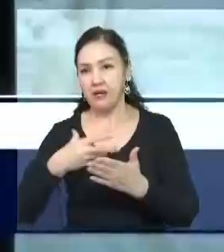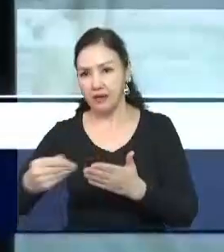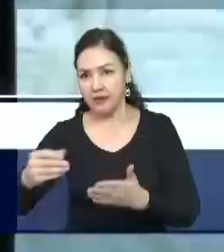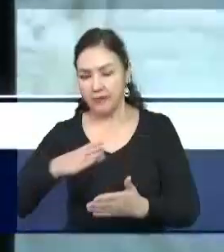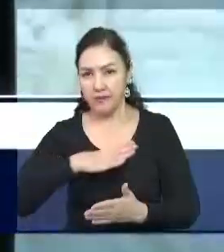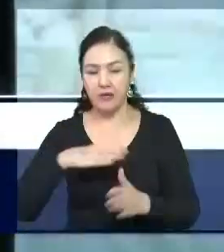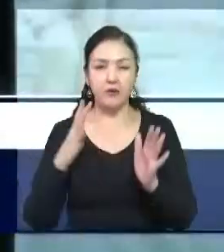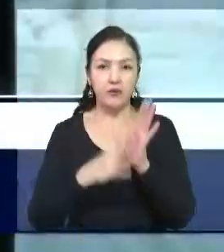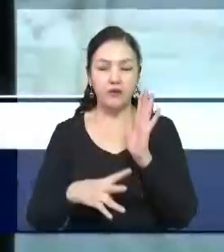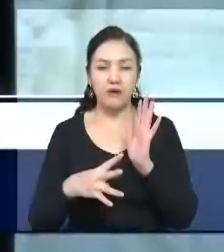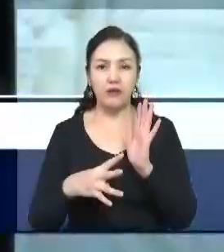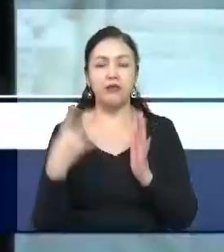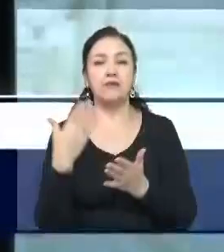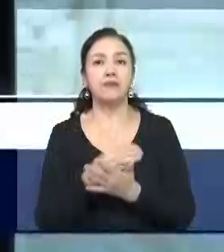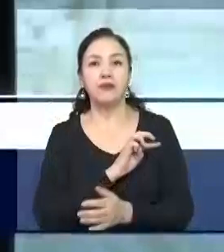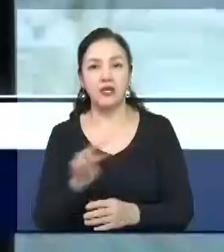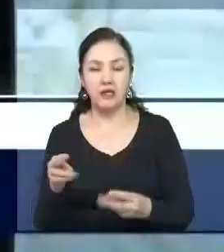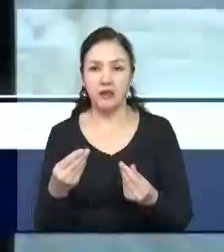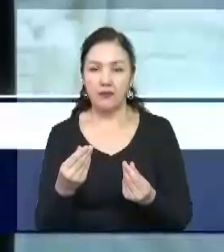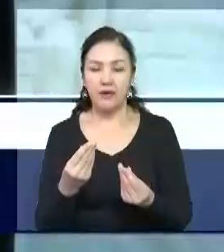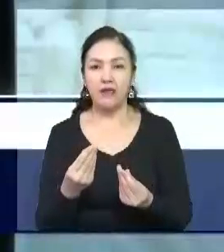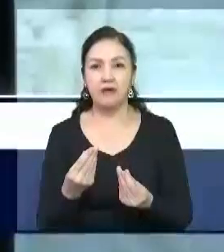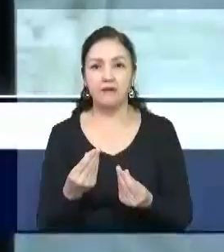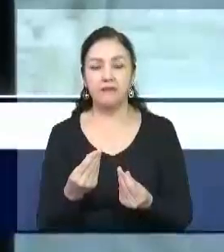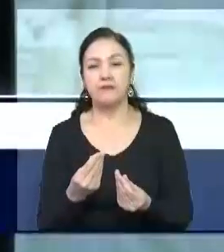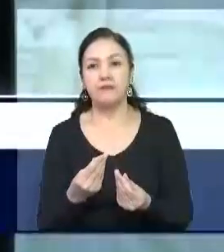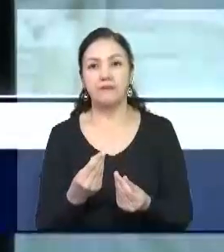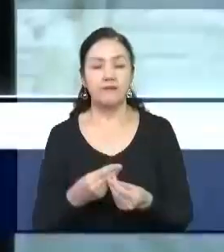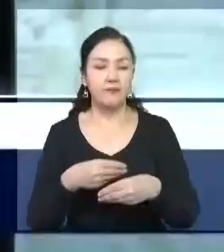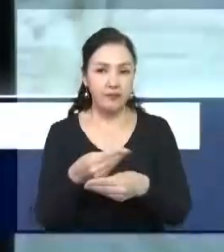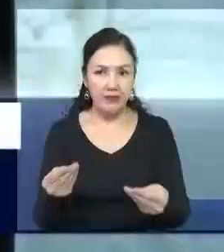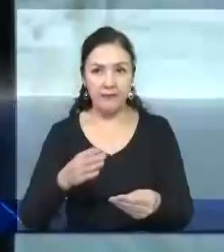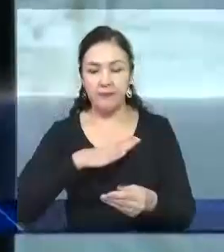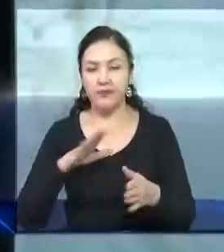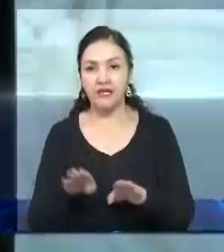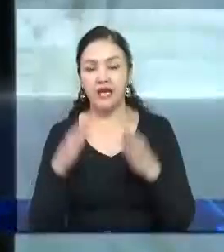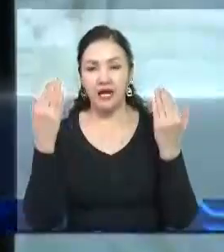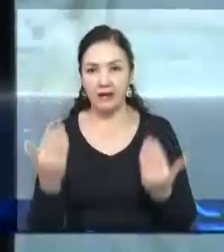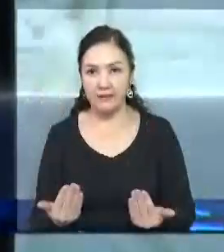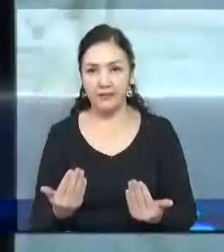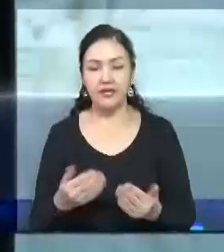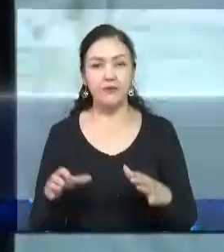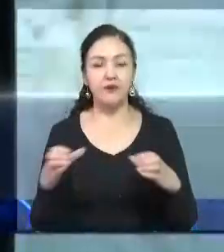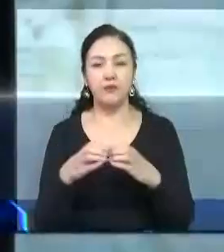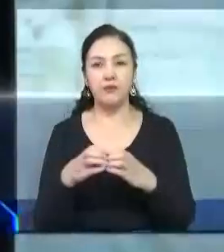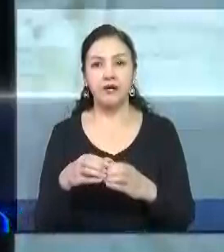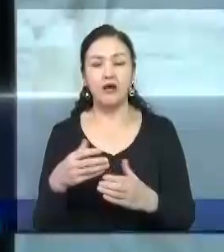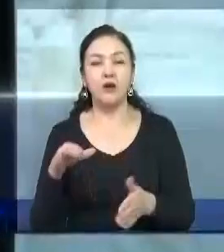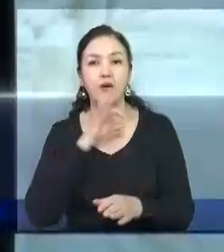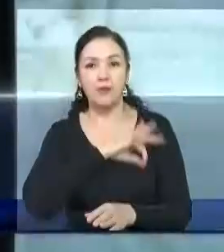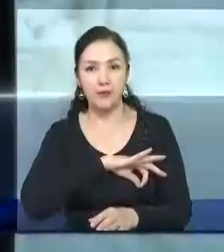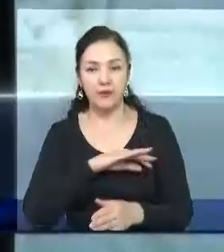алынып, 90 миллион теңгеден астам ақша қаражат бөлінген болатын. Қазіргі таңда бұл вакцина осы қолданып